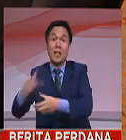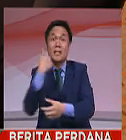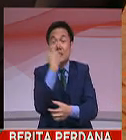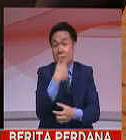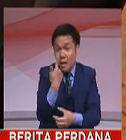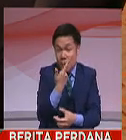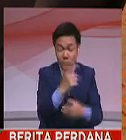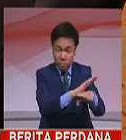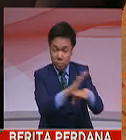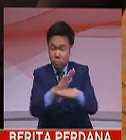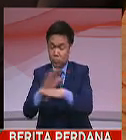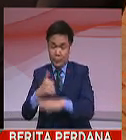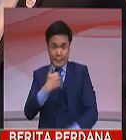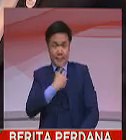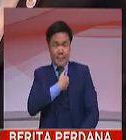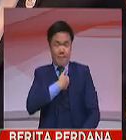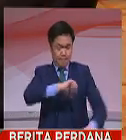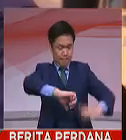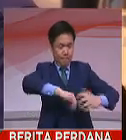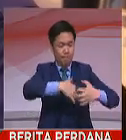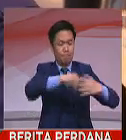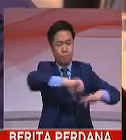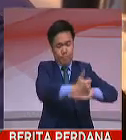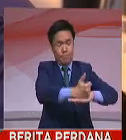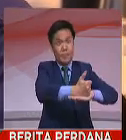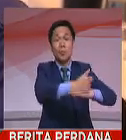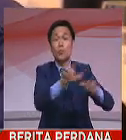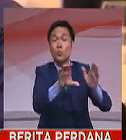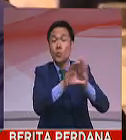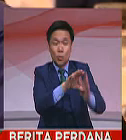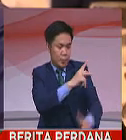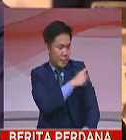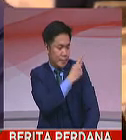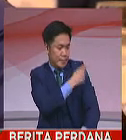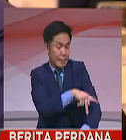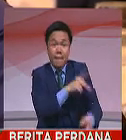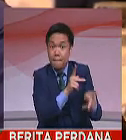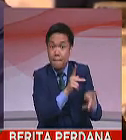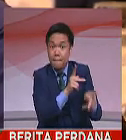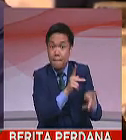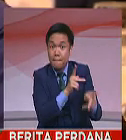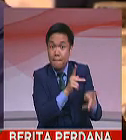berpotensi membuka perniagaan persendirian berkaitan kesihatan seperti klinik pakar dan klinik perubatan.